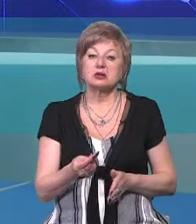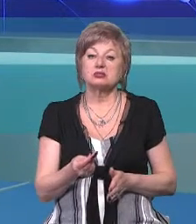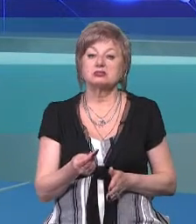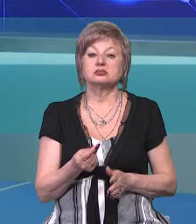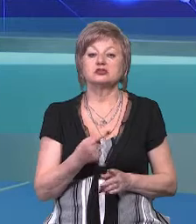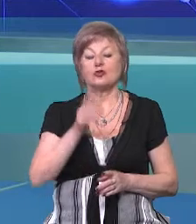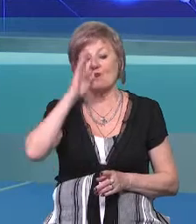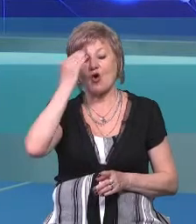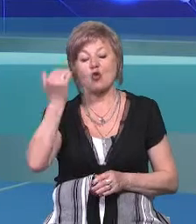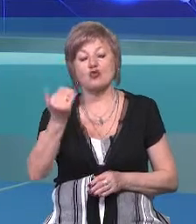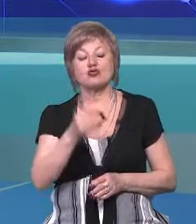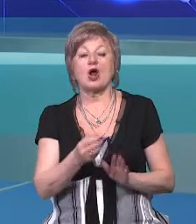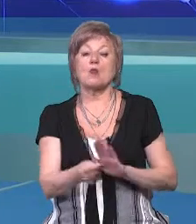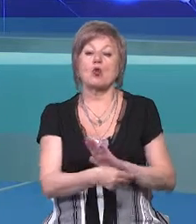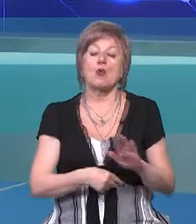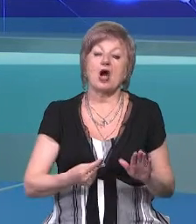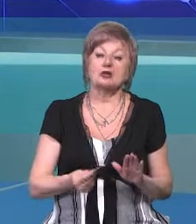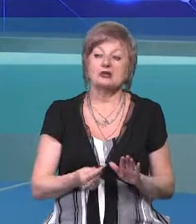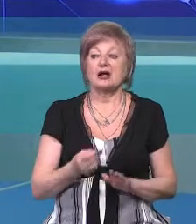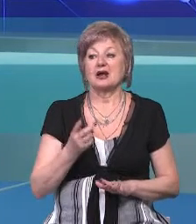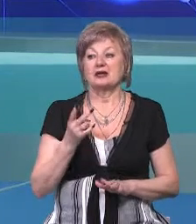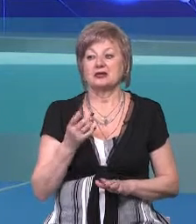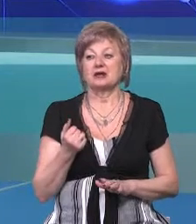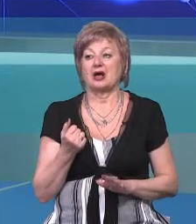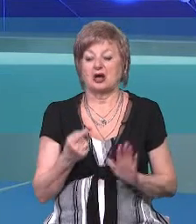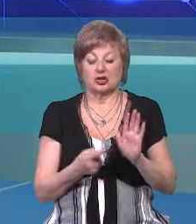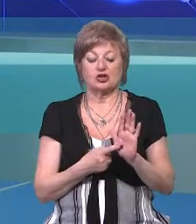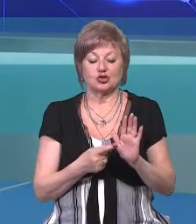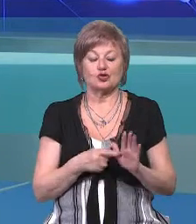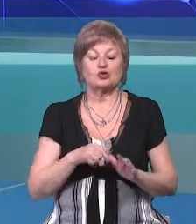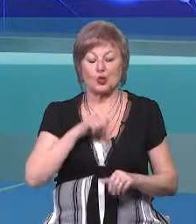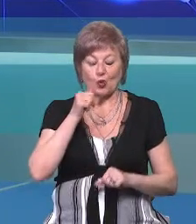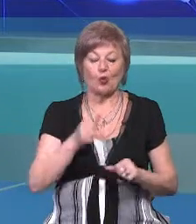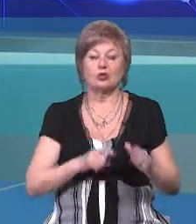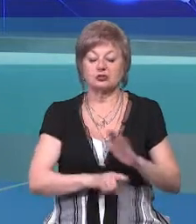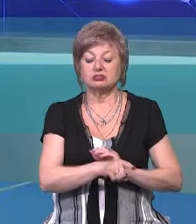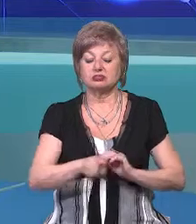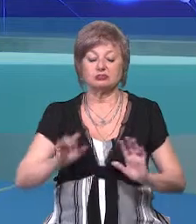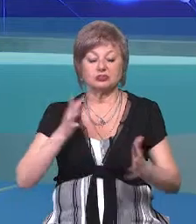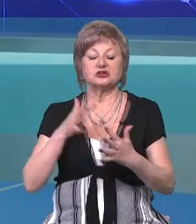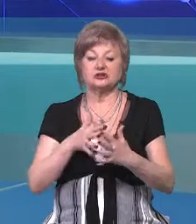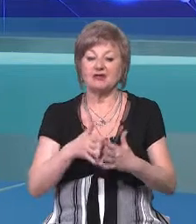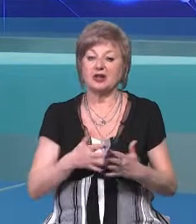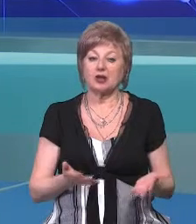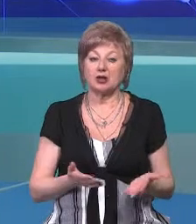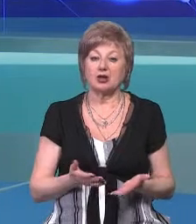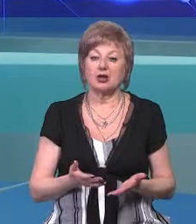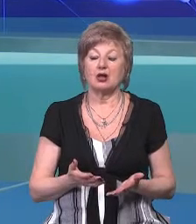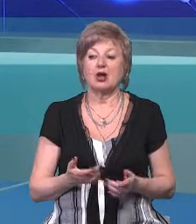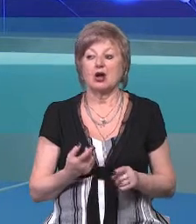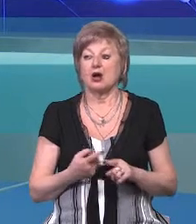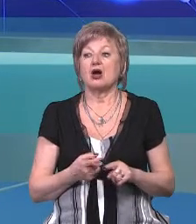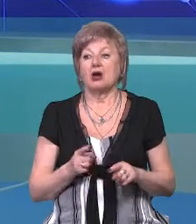паче ворожа пропаганда, на вже шостий рік тих подій, які в нас тривають на сході нашої країни,